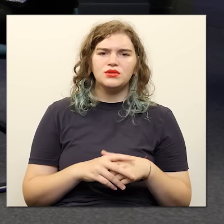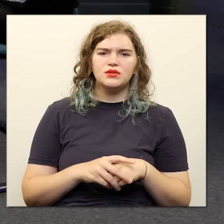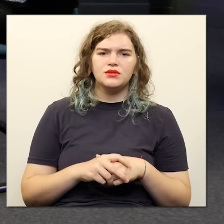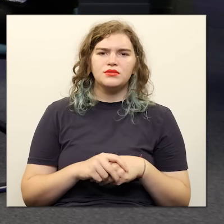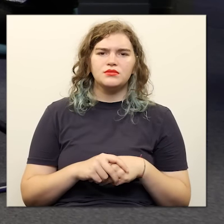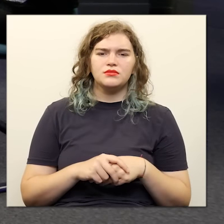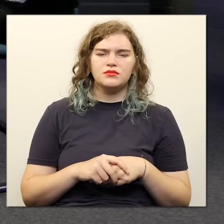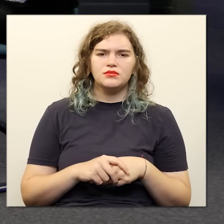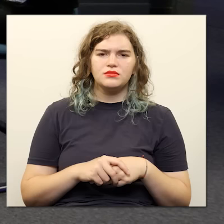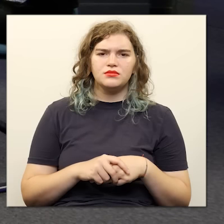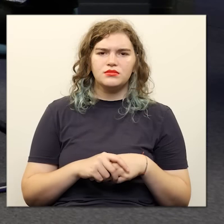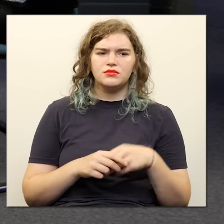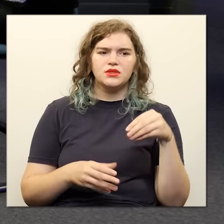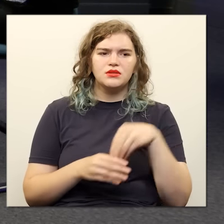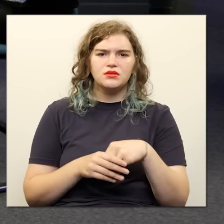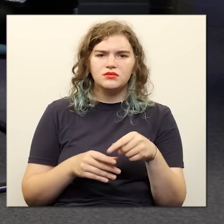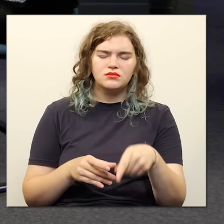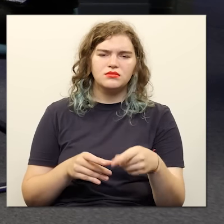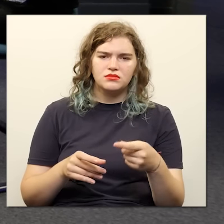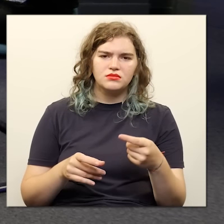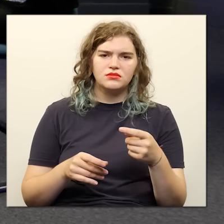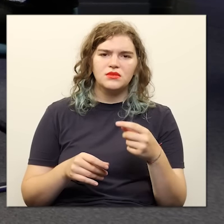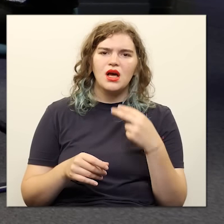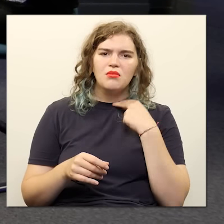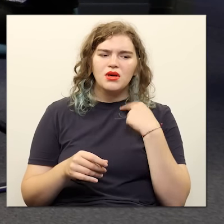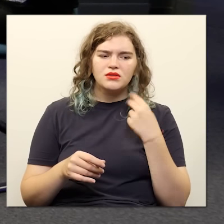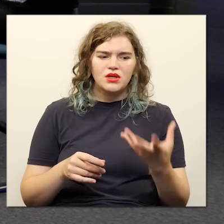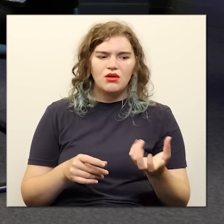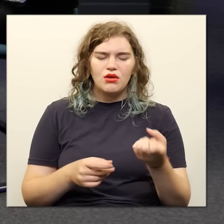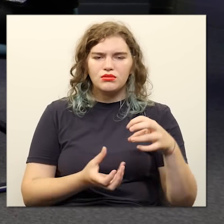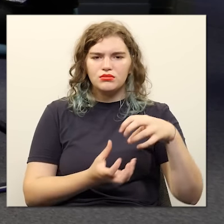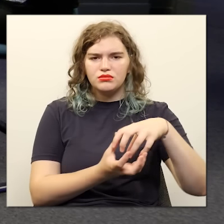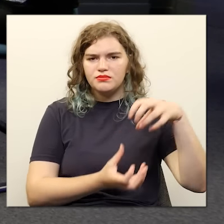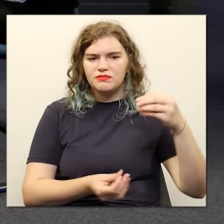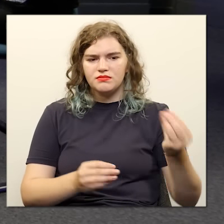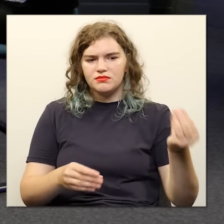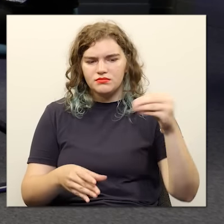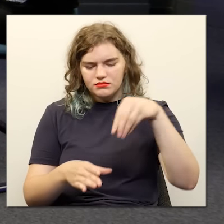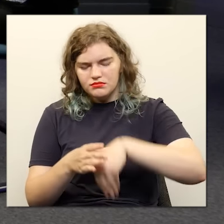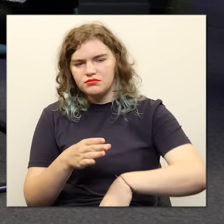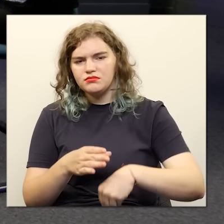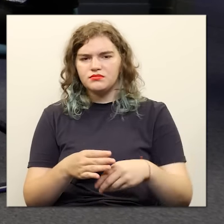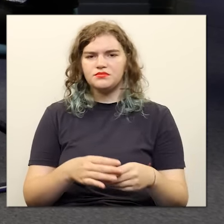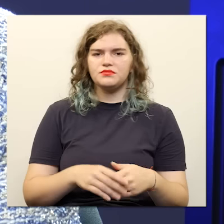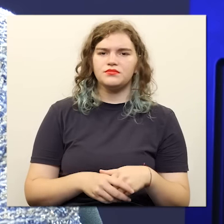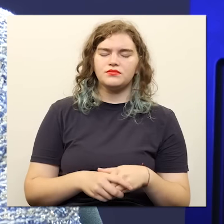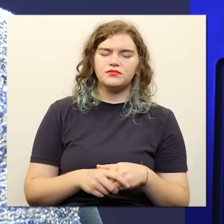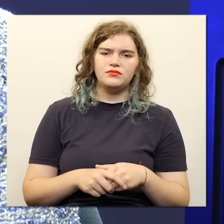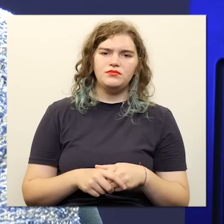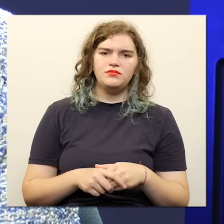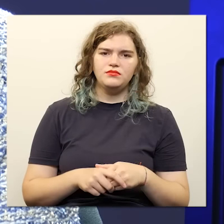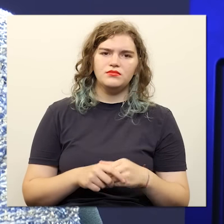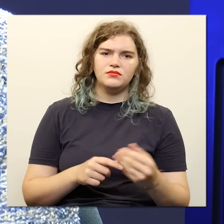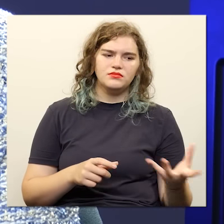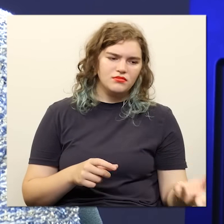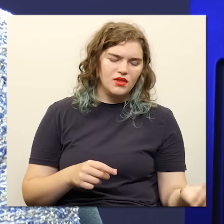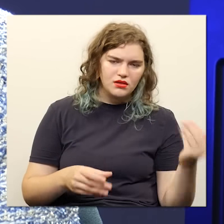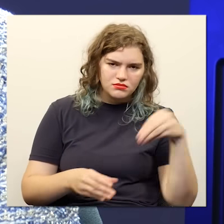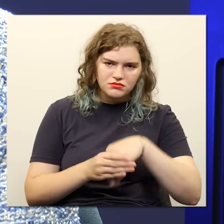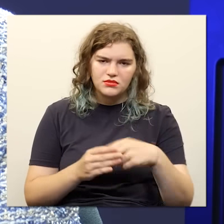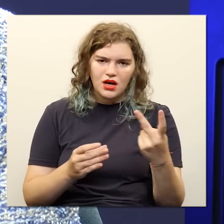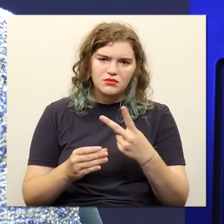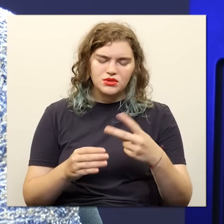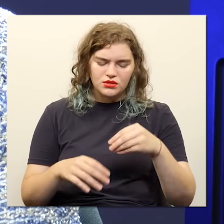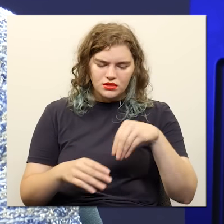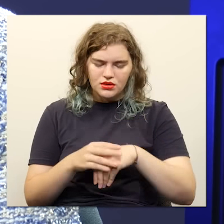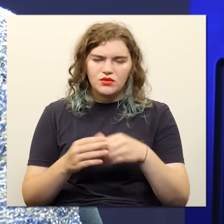Gabriela. Și în săculețul albastru a luat cu grijă borcanul cu zacuscă și l-a pus în săculeț. Și-o mai luat un